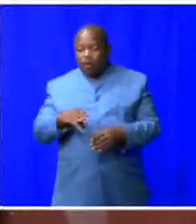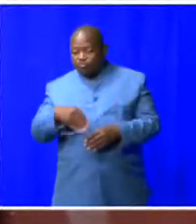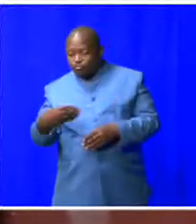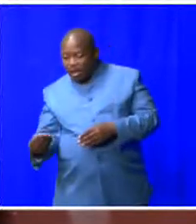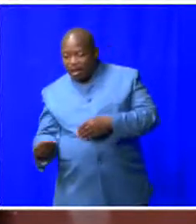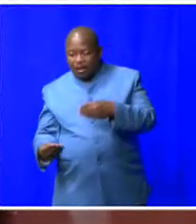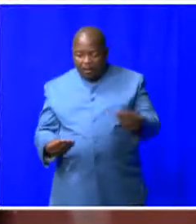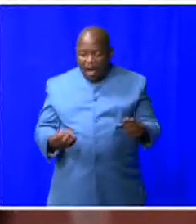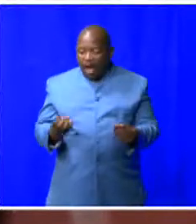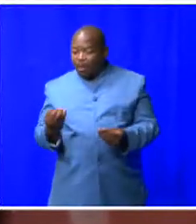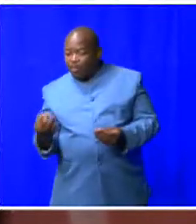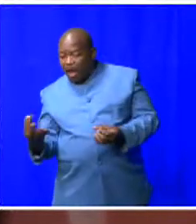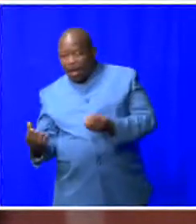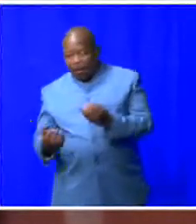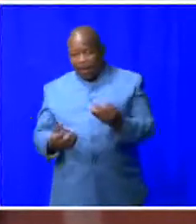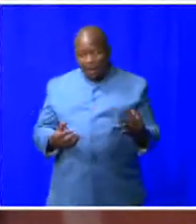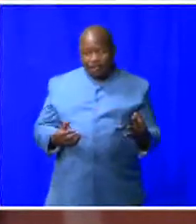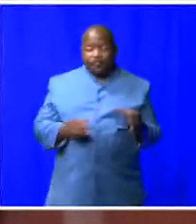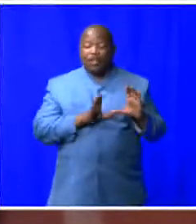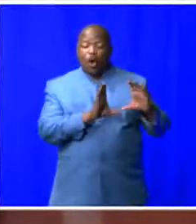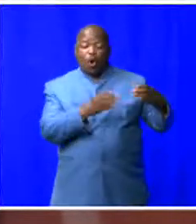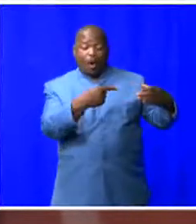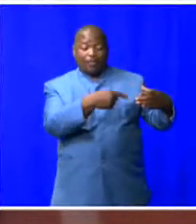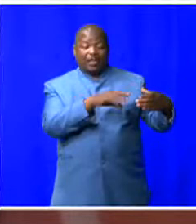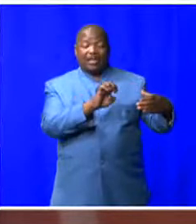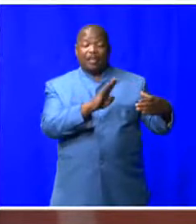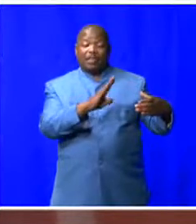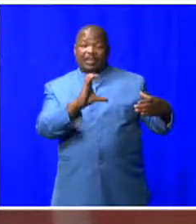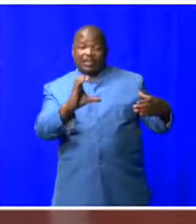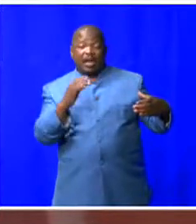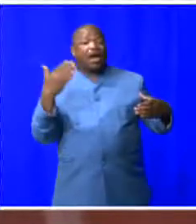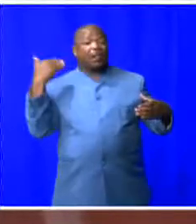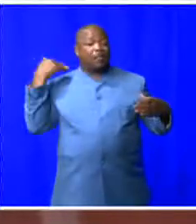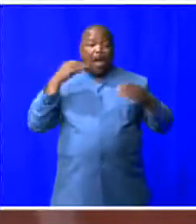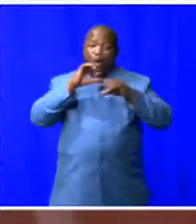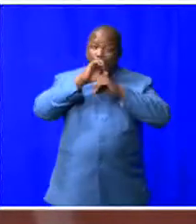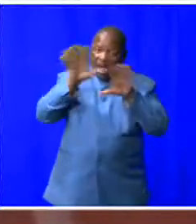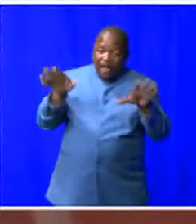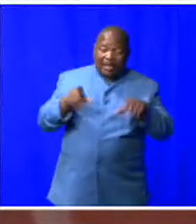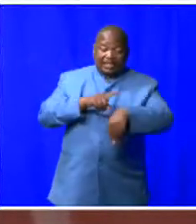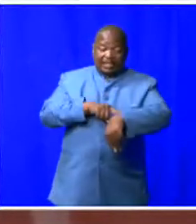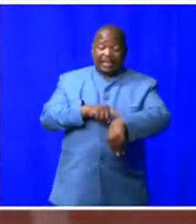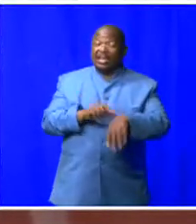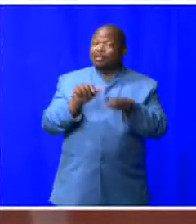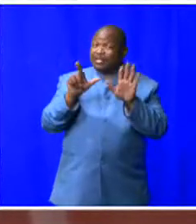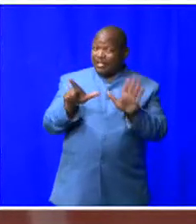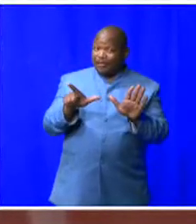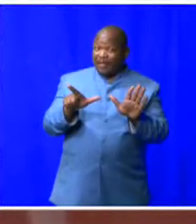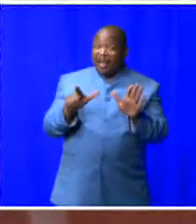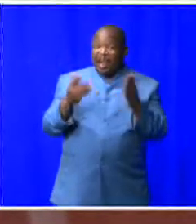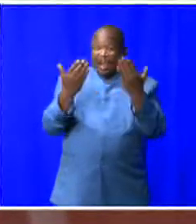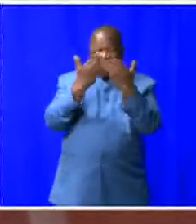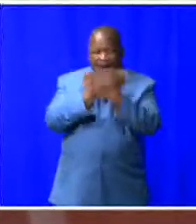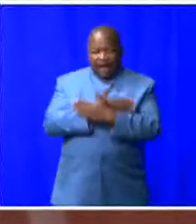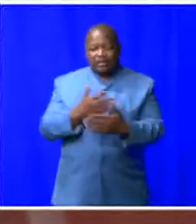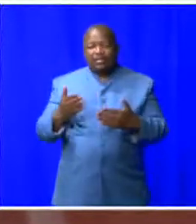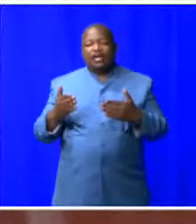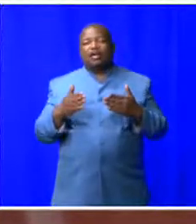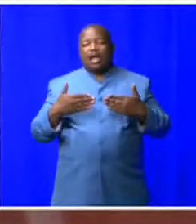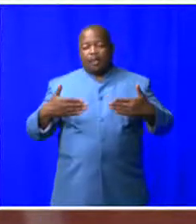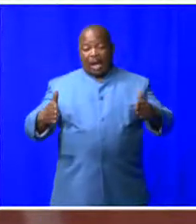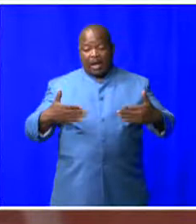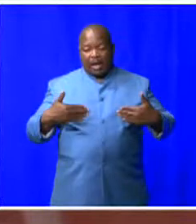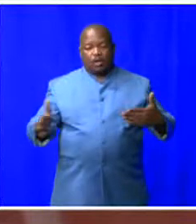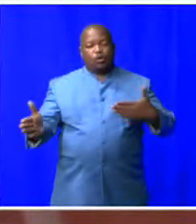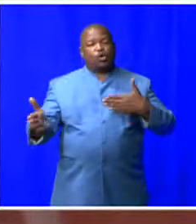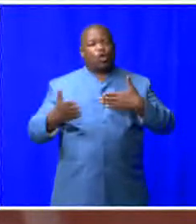elections and boundaries commission kuthi emagede atabe avalwa emaswati latabe afisa kona kuta uvota kufuna kuthi ngabe abe engabe